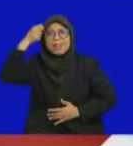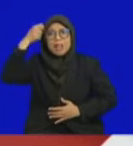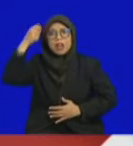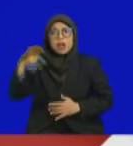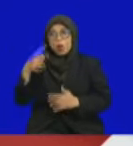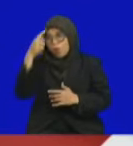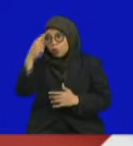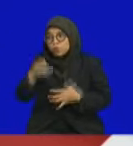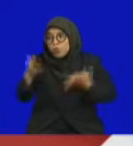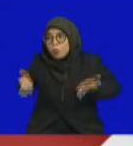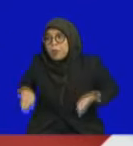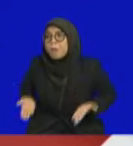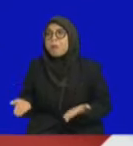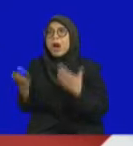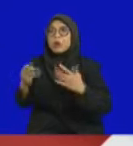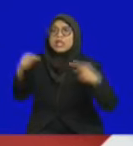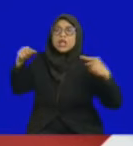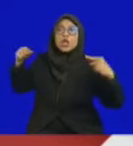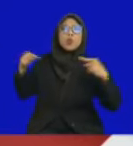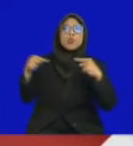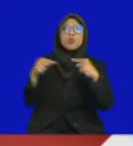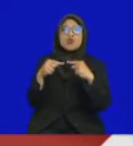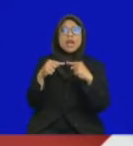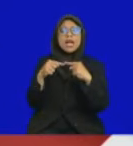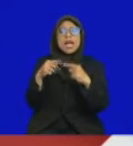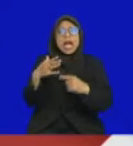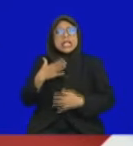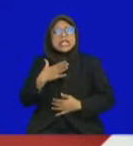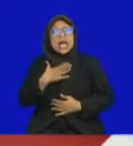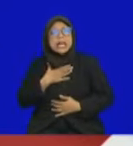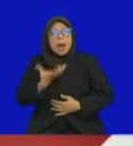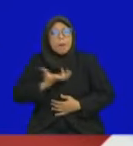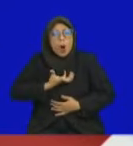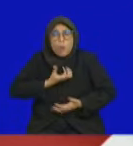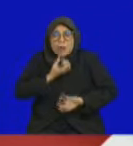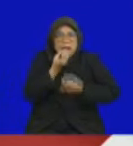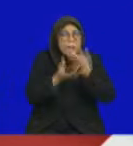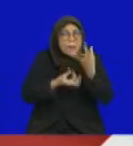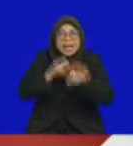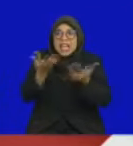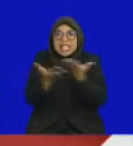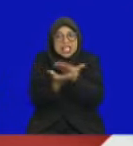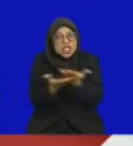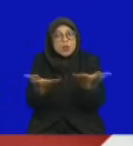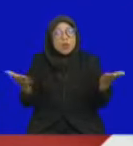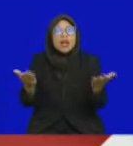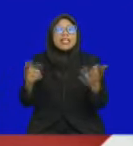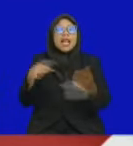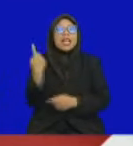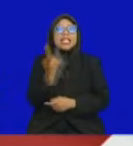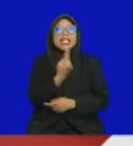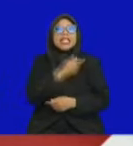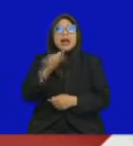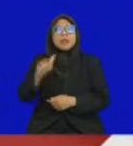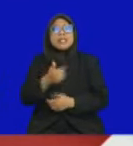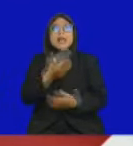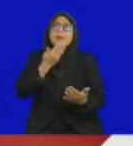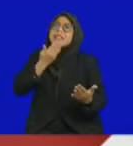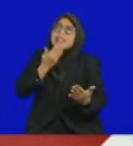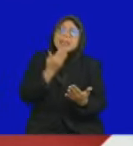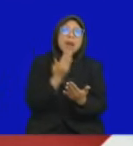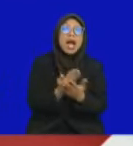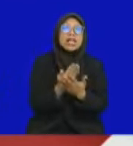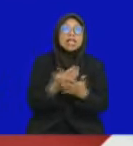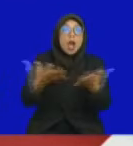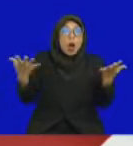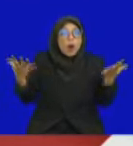untuk membangun koneksitas Saya ingin menyampaikan kepada kita semua supaya kita bisa berterima kasih